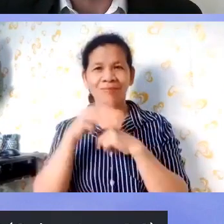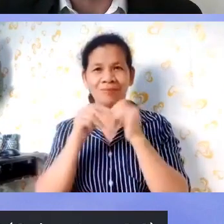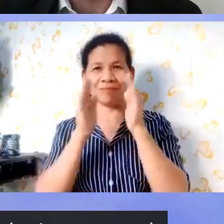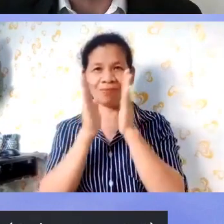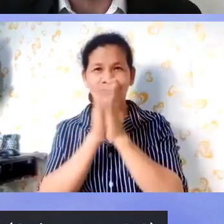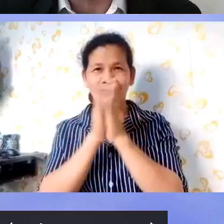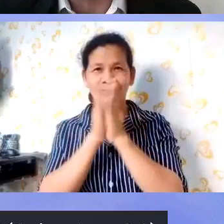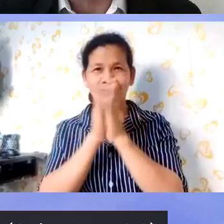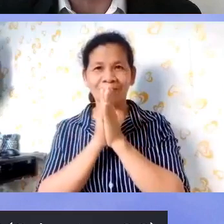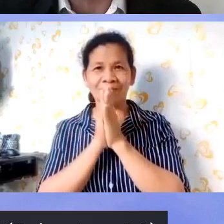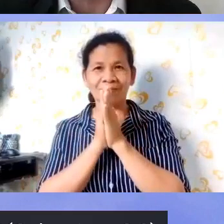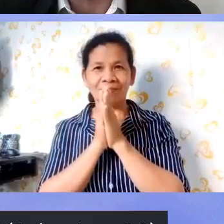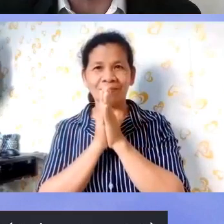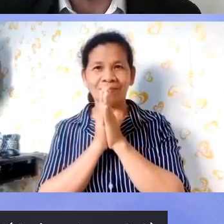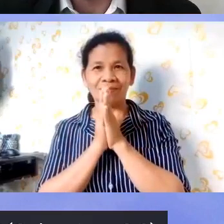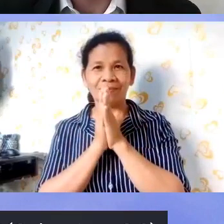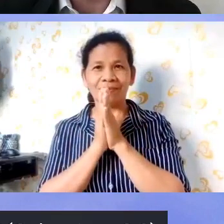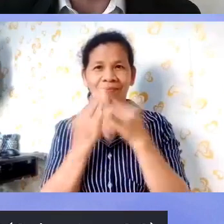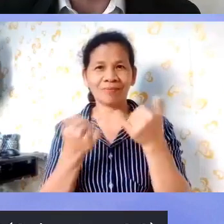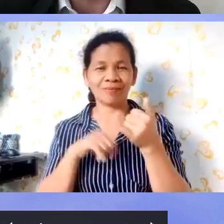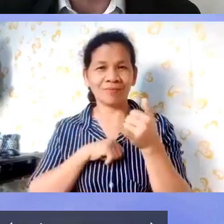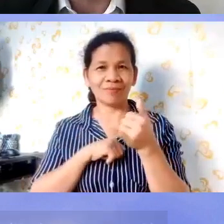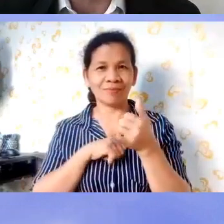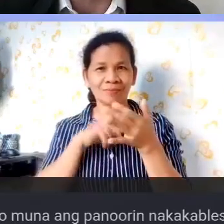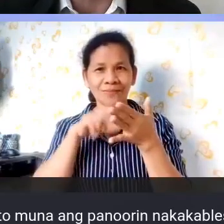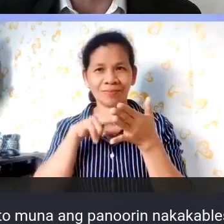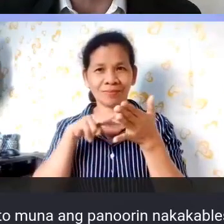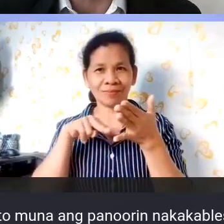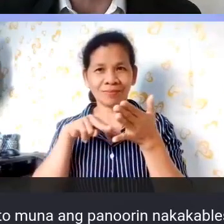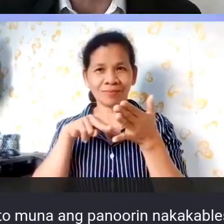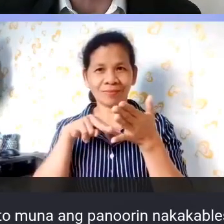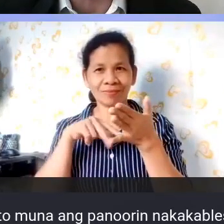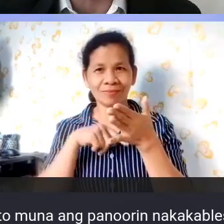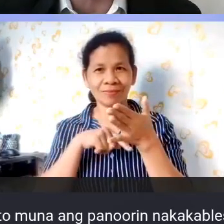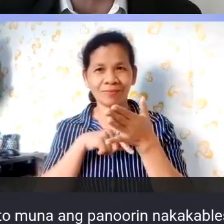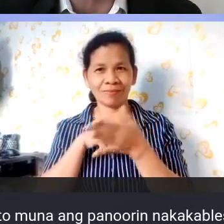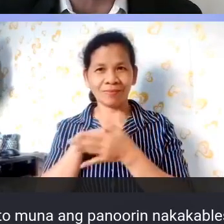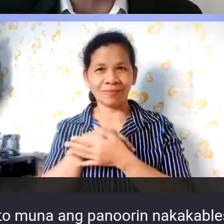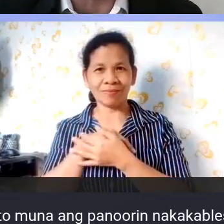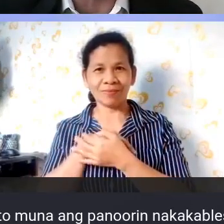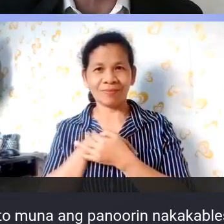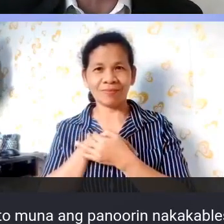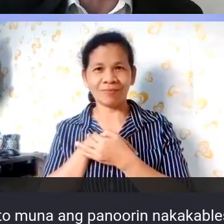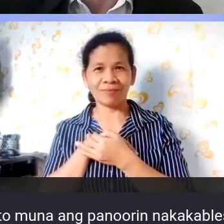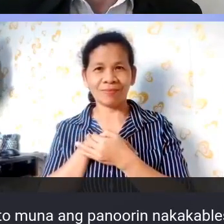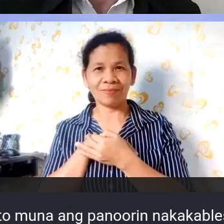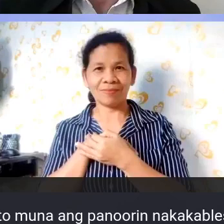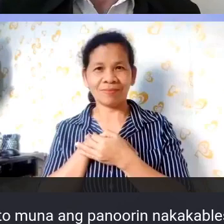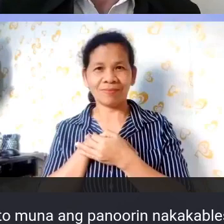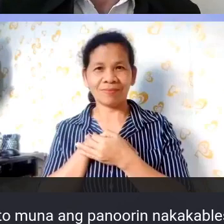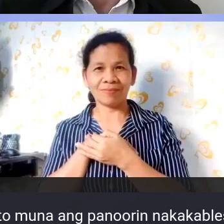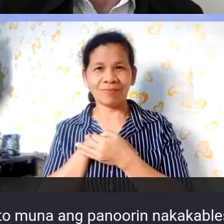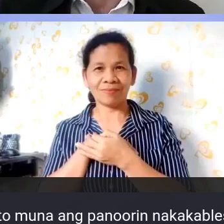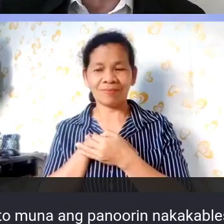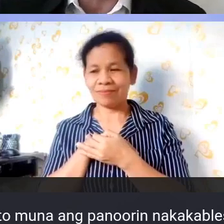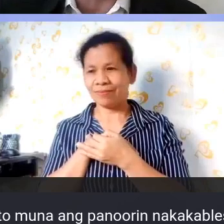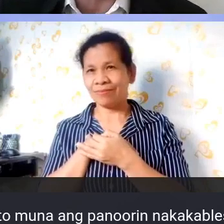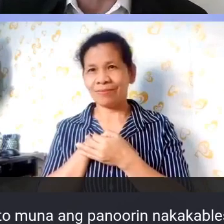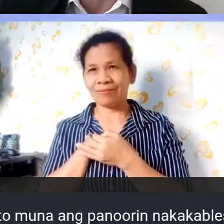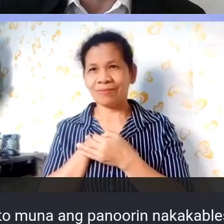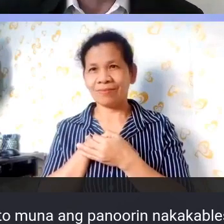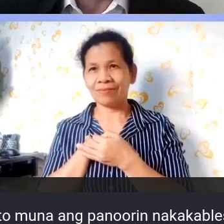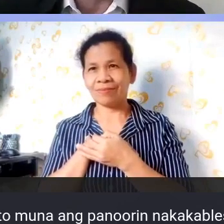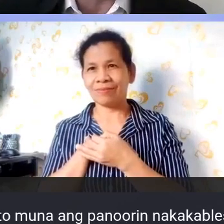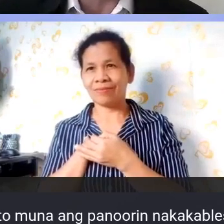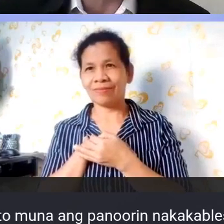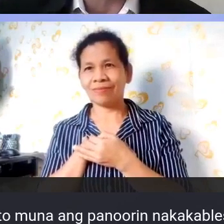akin lamang pong hinahanap dito, ayan, si Brother Ricky Abelio, ito yung kamanggagawa natin, napakasipag nito ng mga